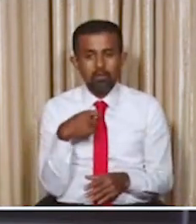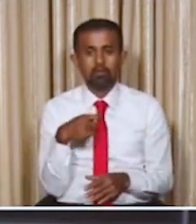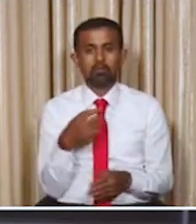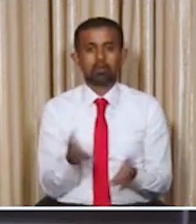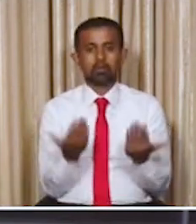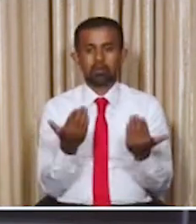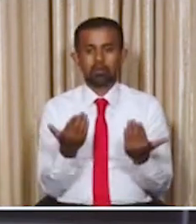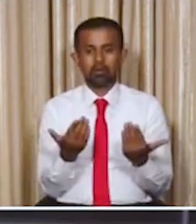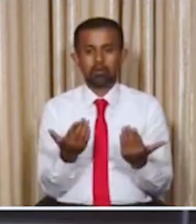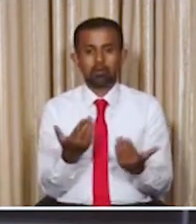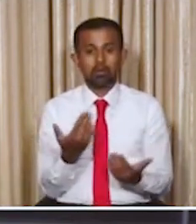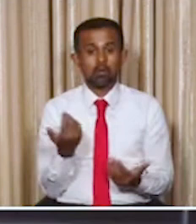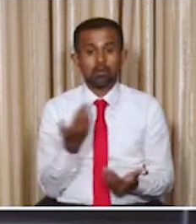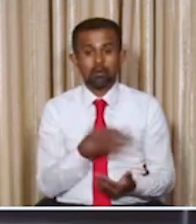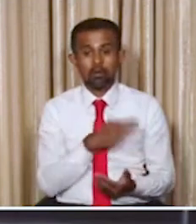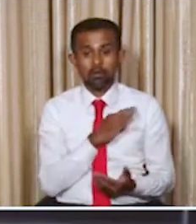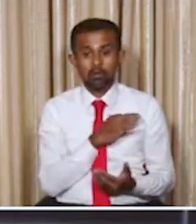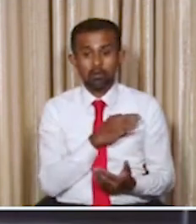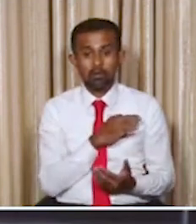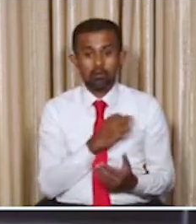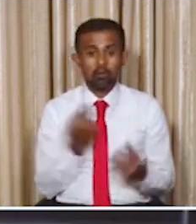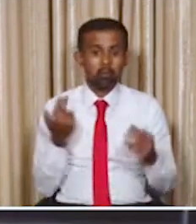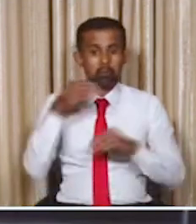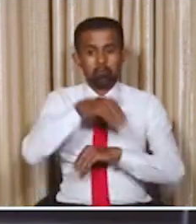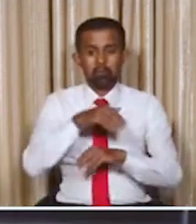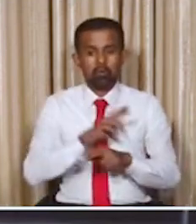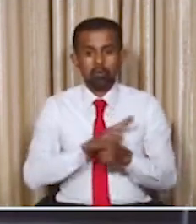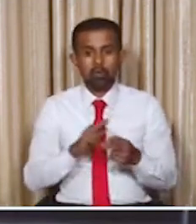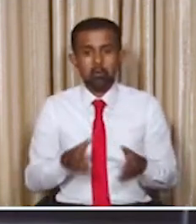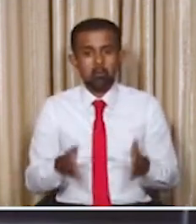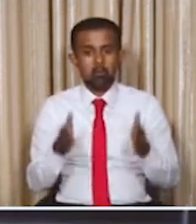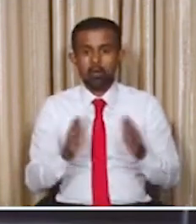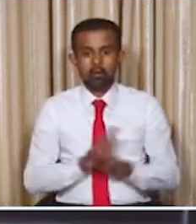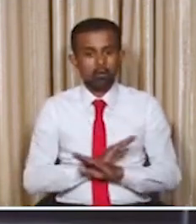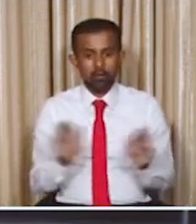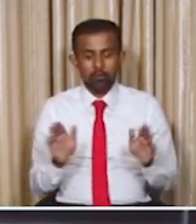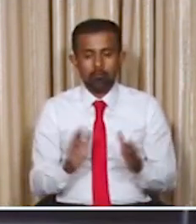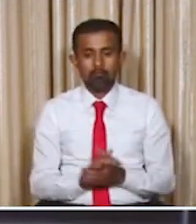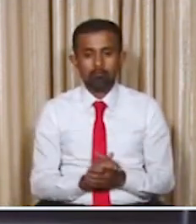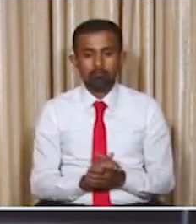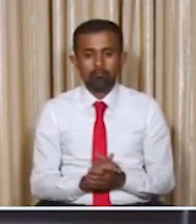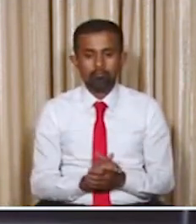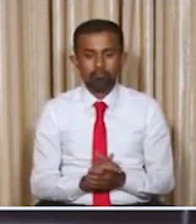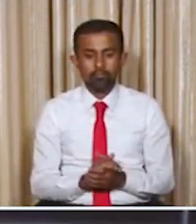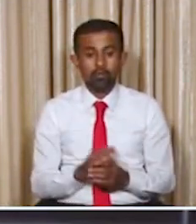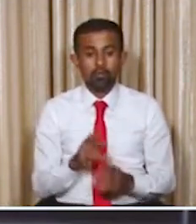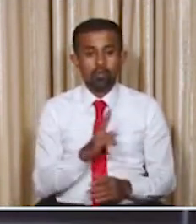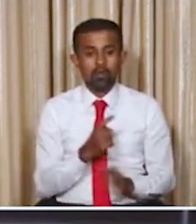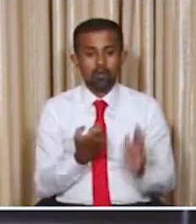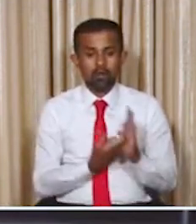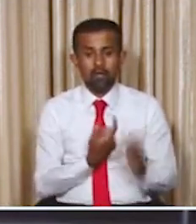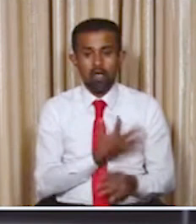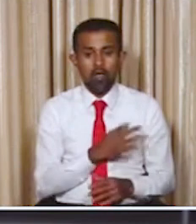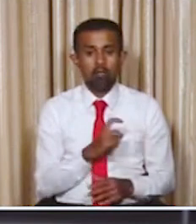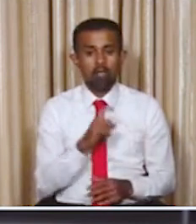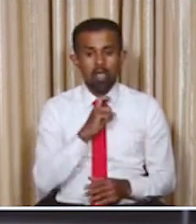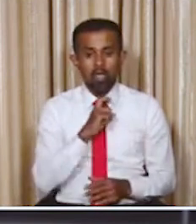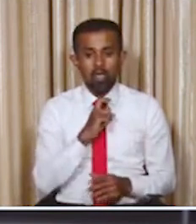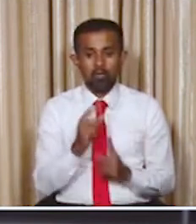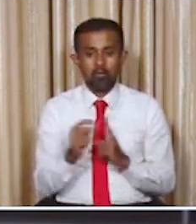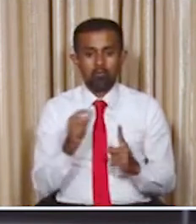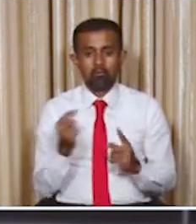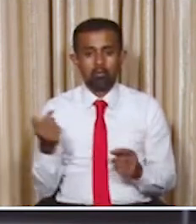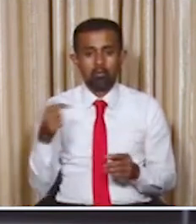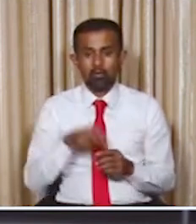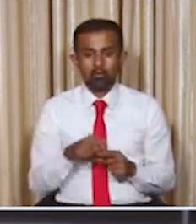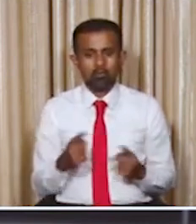කරන්න සිවුරු උස්සගෙන මේව උඩින් පනින්න නෙමෙයි, පාරට බහින්න නෙමෙයි. එහෙම නැතු මේ රතන හාමුදුරුවෝ මේ කෑ ගහගෙන මේ පාර්ලිමේන්තුව